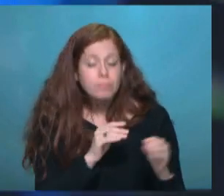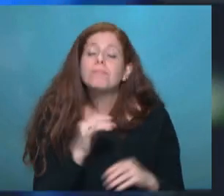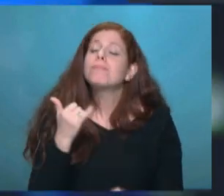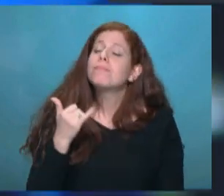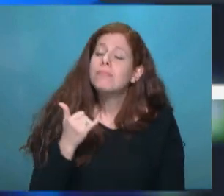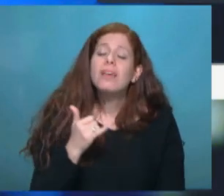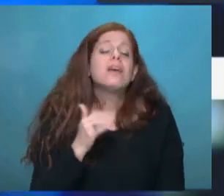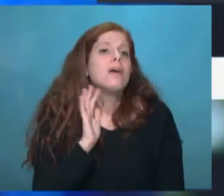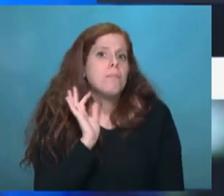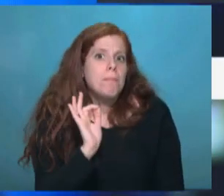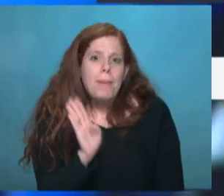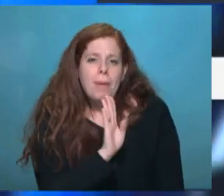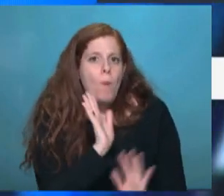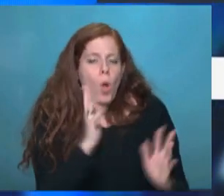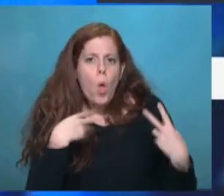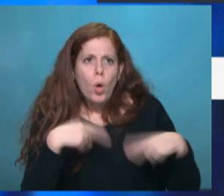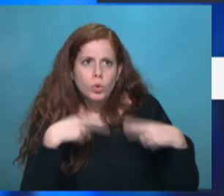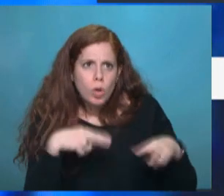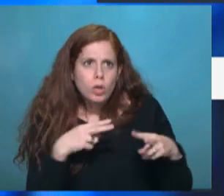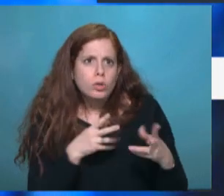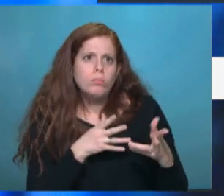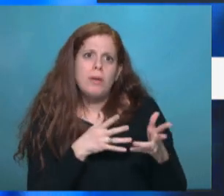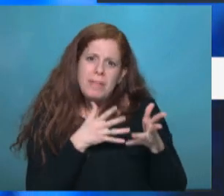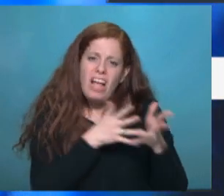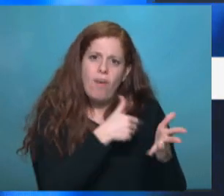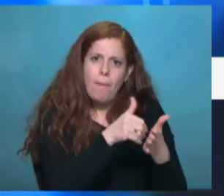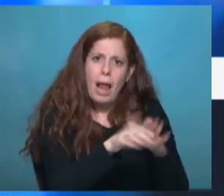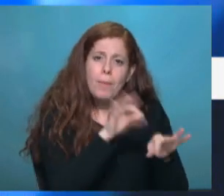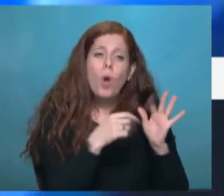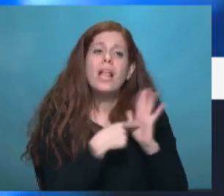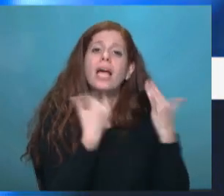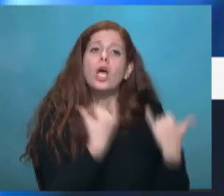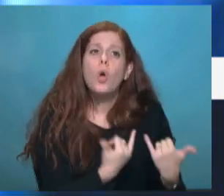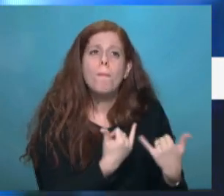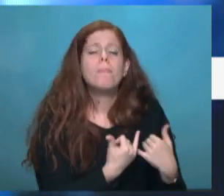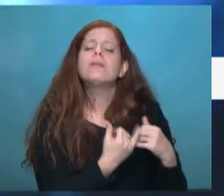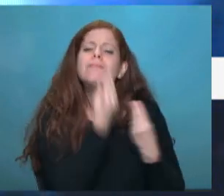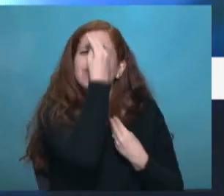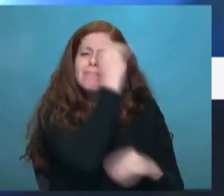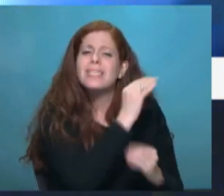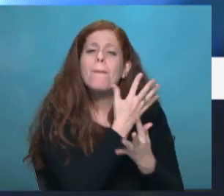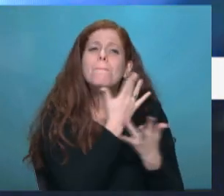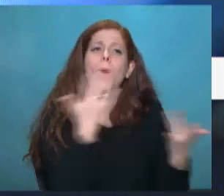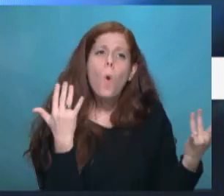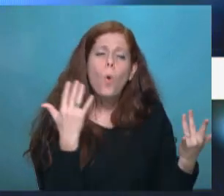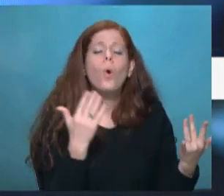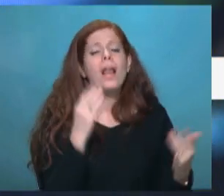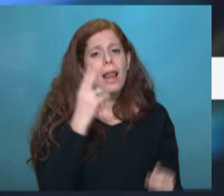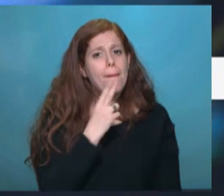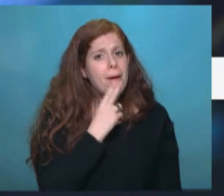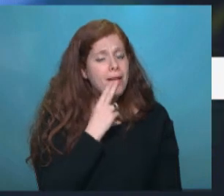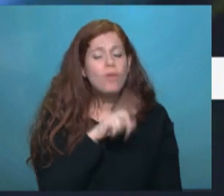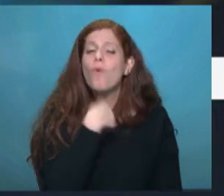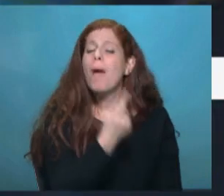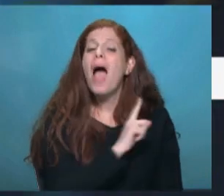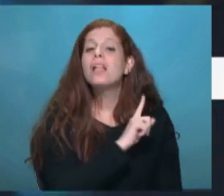חושש ממתקפה מימין במהלך הבחירות, לכן הוא מעביר היום מסר ברור מאוד ליושב ראש הימין החדש נפתלי בנט, ואומר לו, אני לא